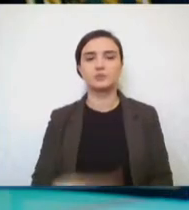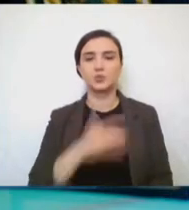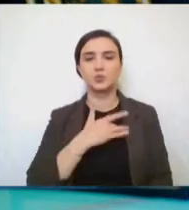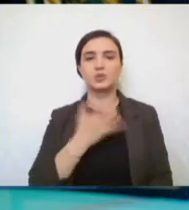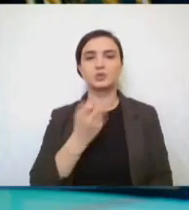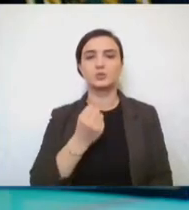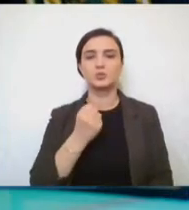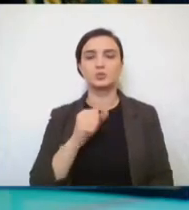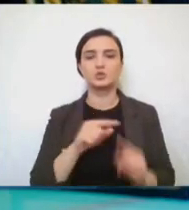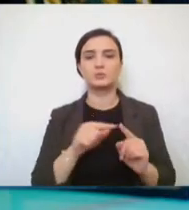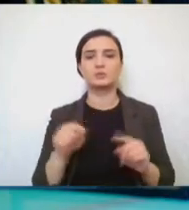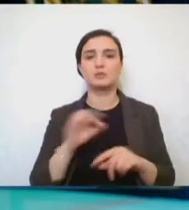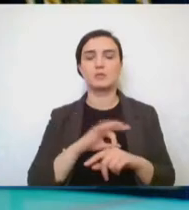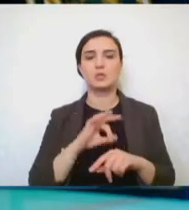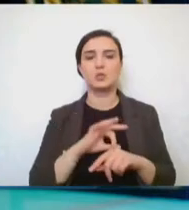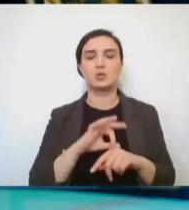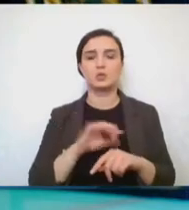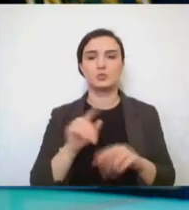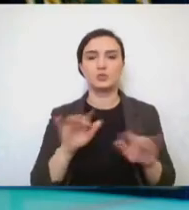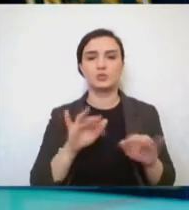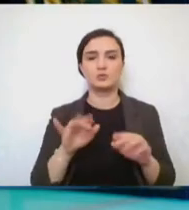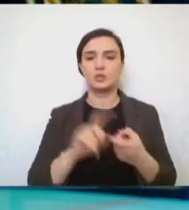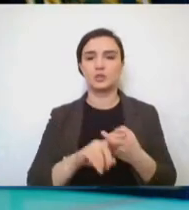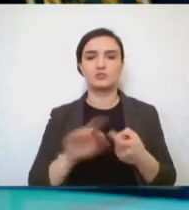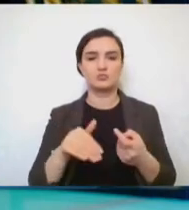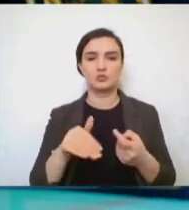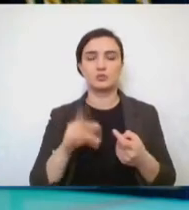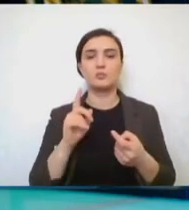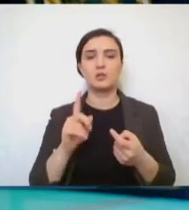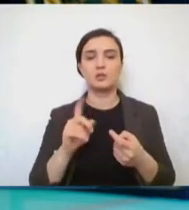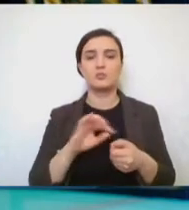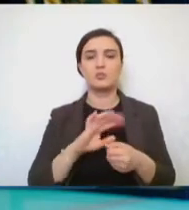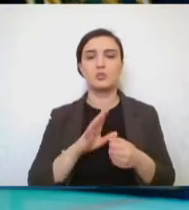შემიურ პროცესებთან არ არის დაკავშირებული. თუმცა COVID-ის შემდეგ